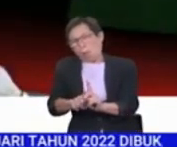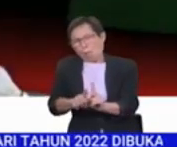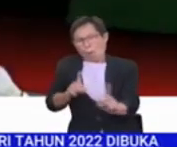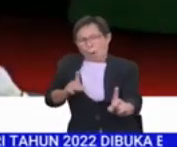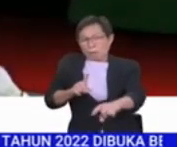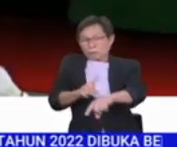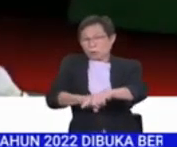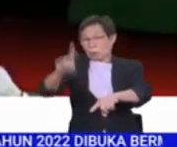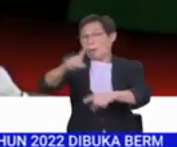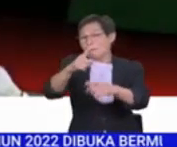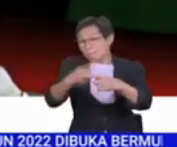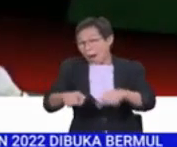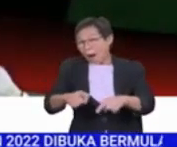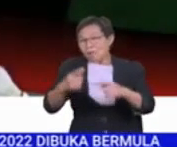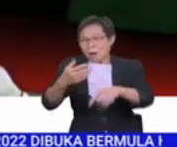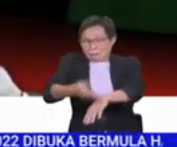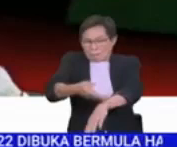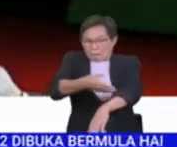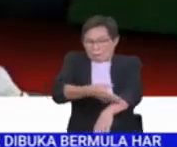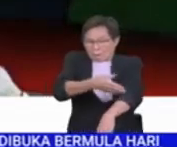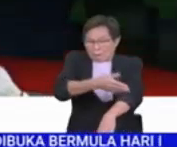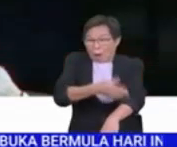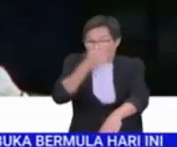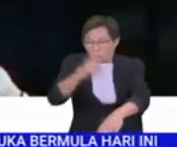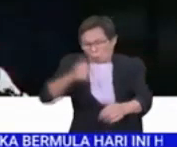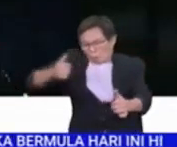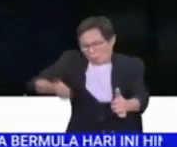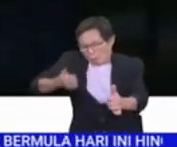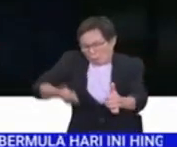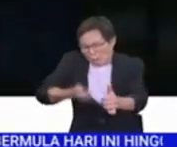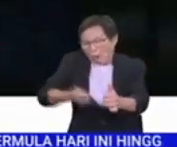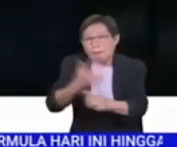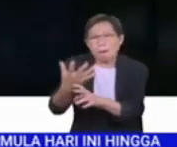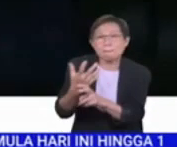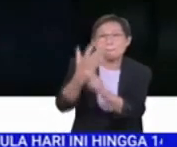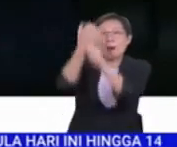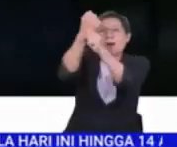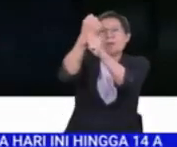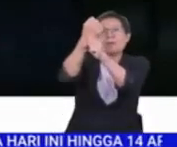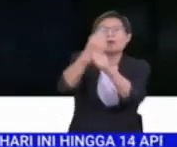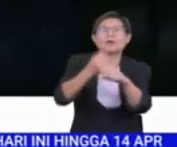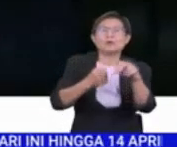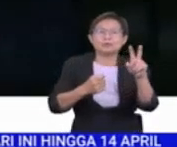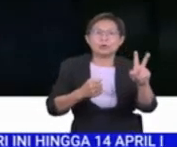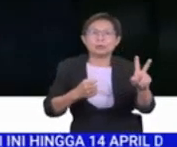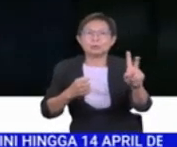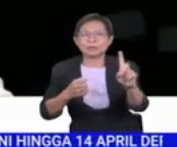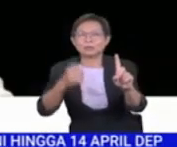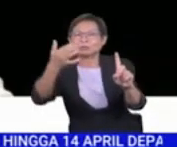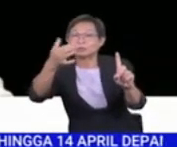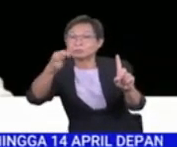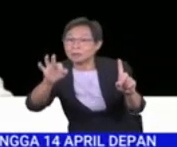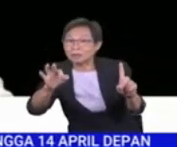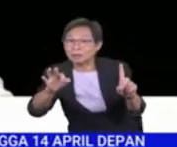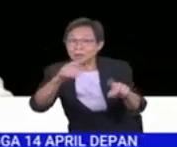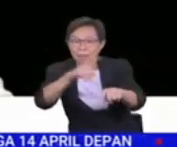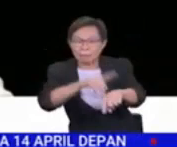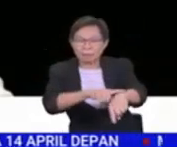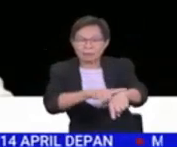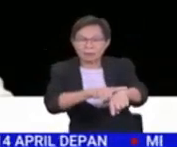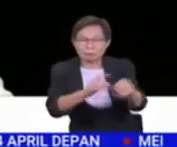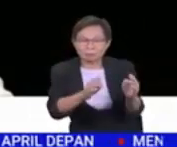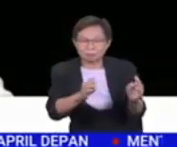ketika. Namun, Darren berjaya memperbaiki permainannya untuk mengejar dan menang dengan keputusan 21-19 dalam